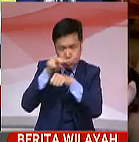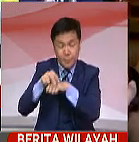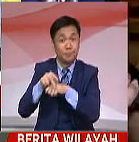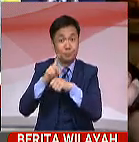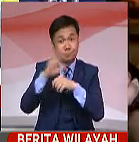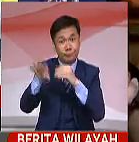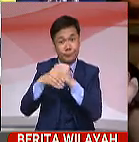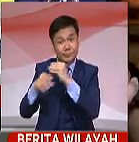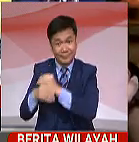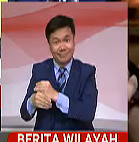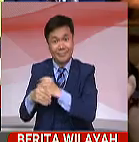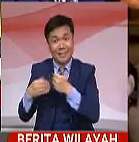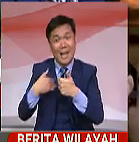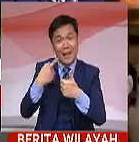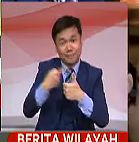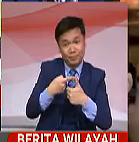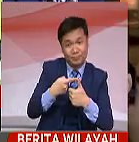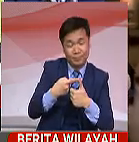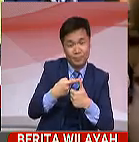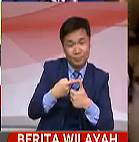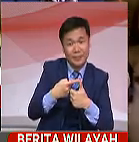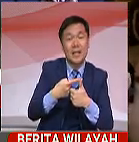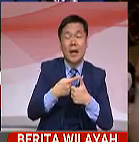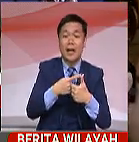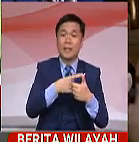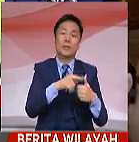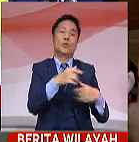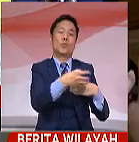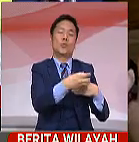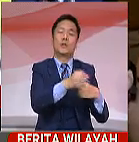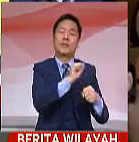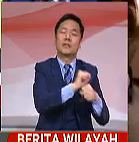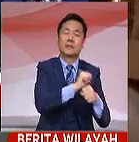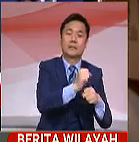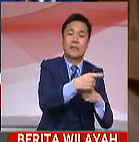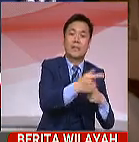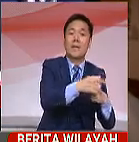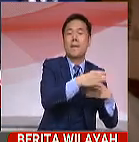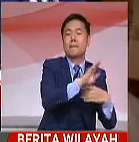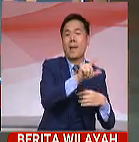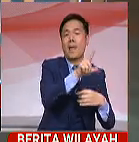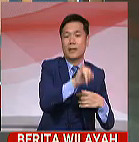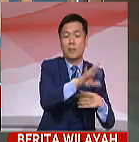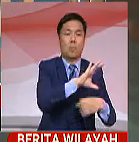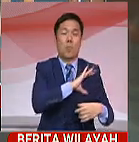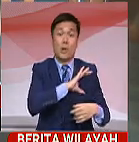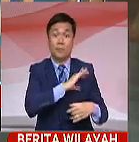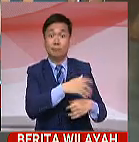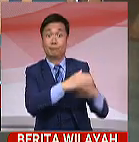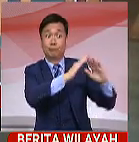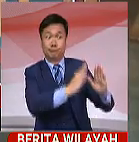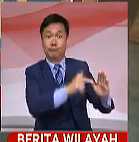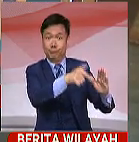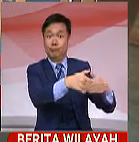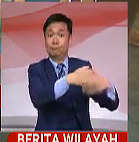terdiri daripada kombinasi terdiri daripada anggota-anggota balai. Kita ada 9 balai di daerah Kota Setar ini. Sepanjang